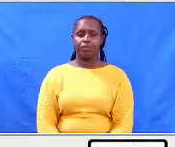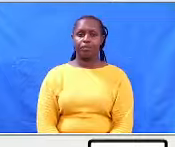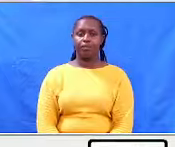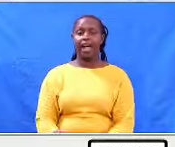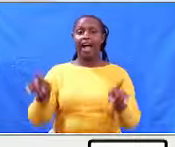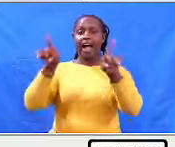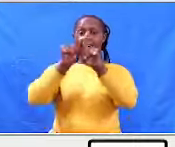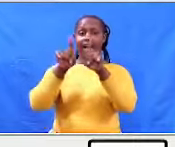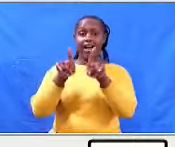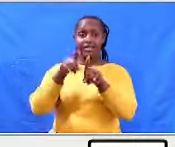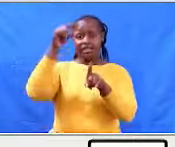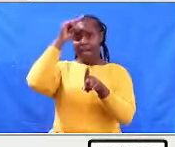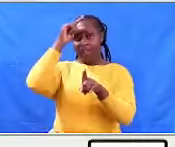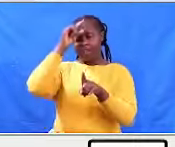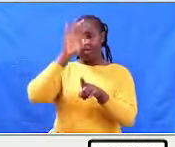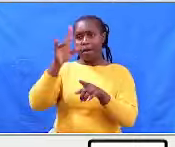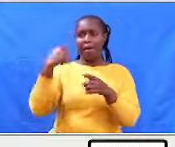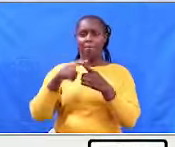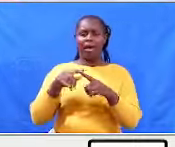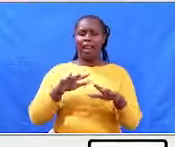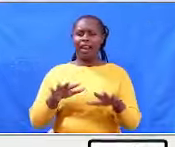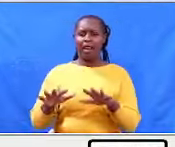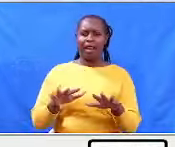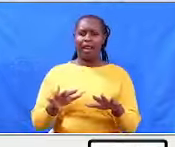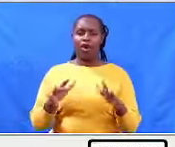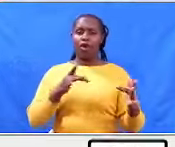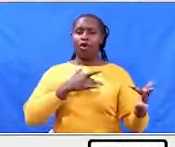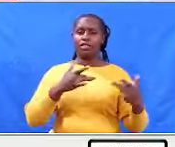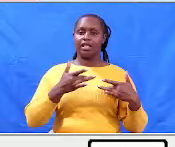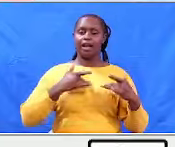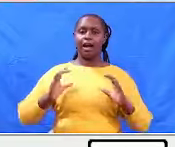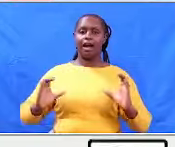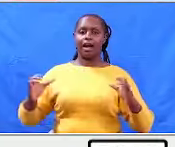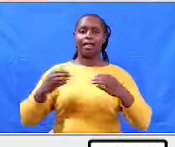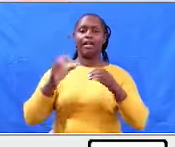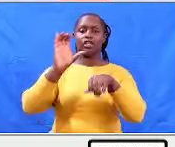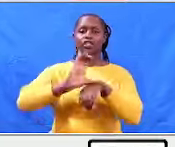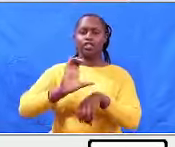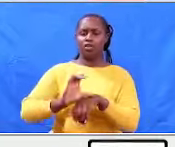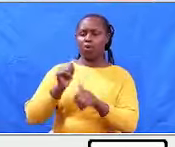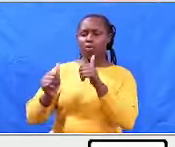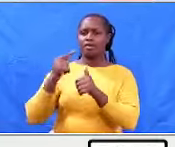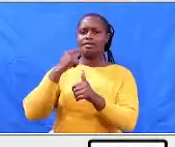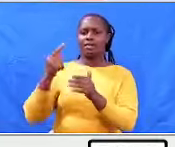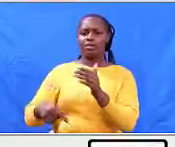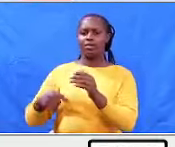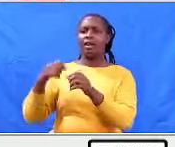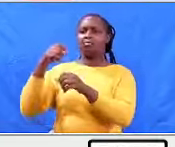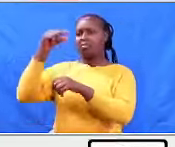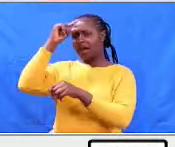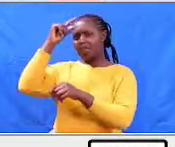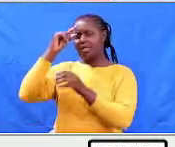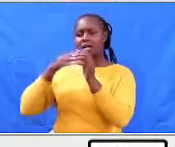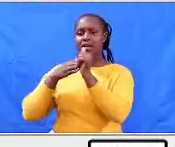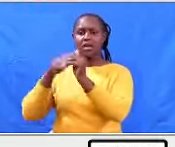Huku serikali yake ikitingika kutokana na msimamo wa Kanisa Katoliki ambao umekemea utawala wa Rais William Ruto.